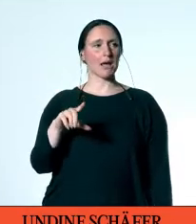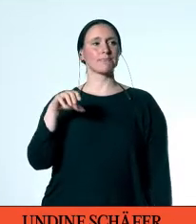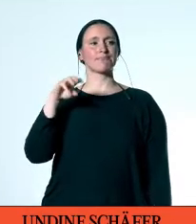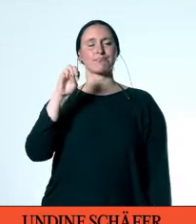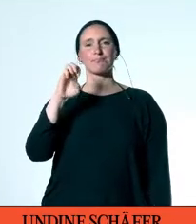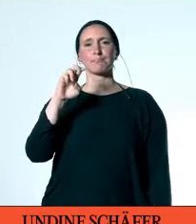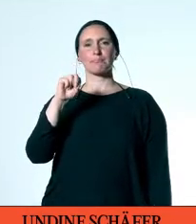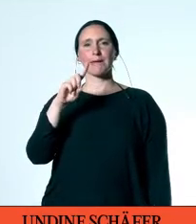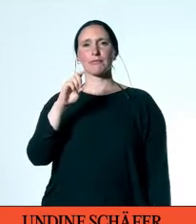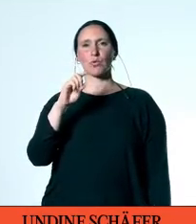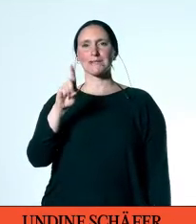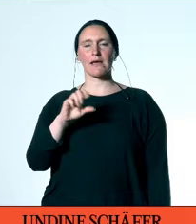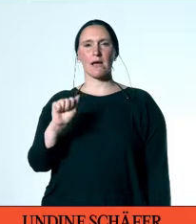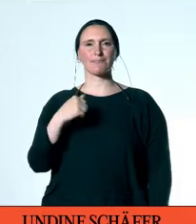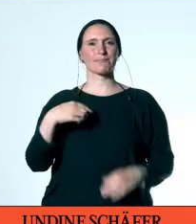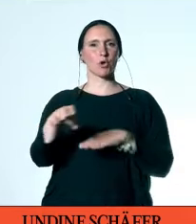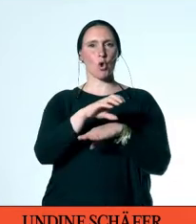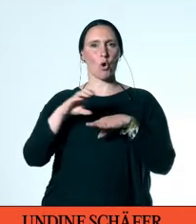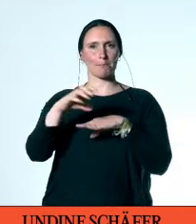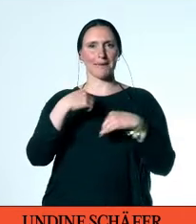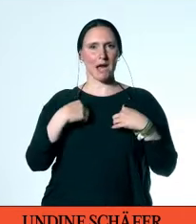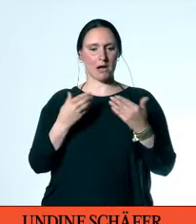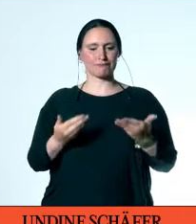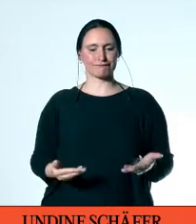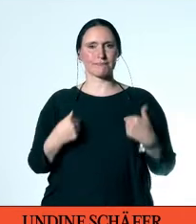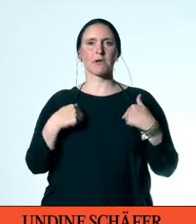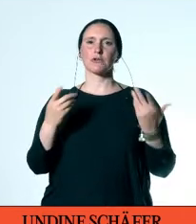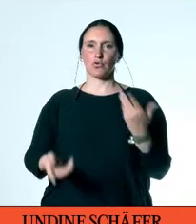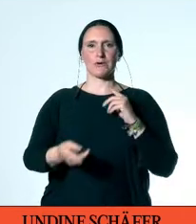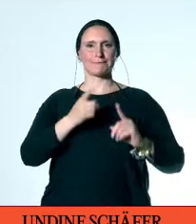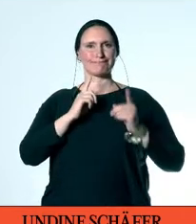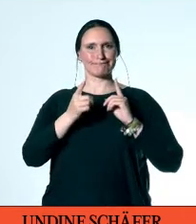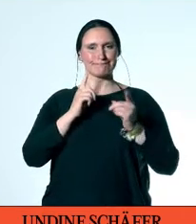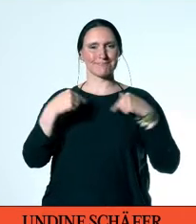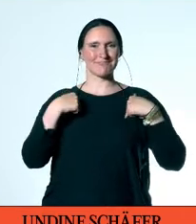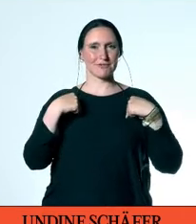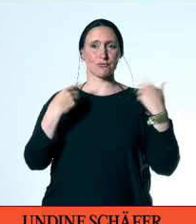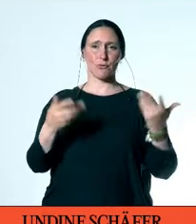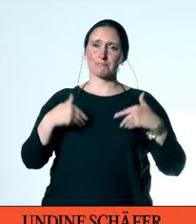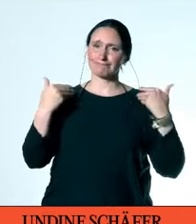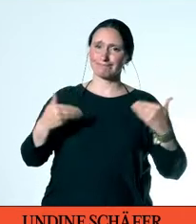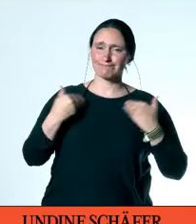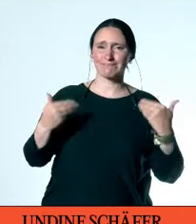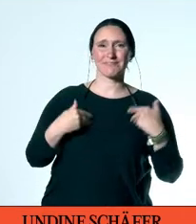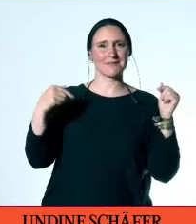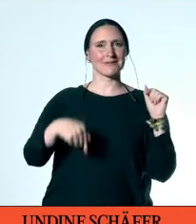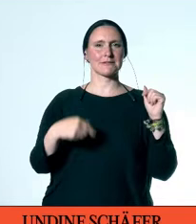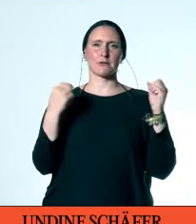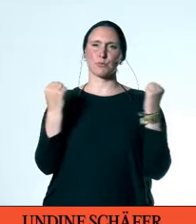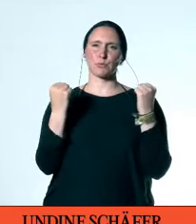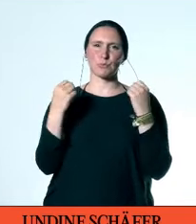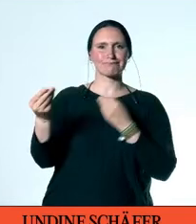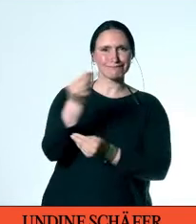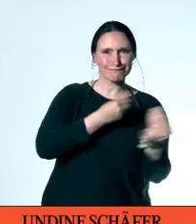Und wir freuen uns heute, Gäste aus Bogota, Kolumbien bei uns zu haben.